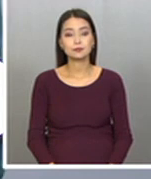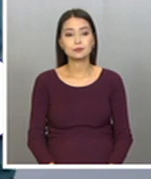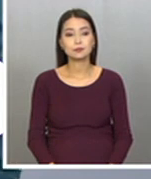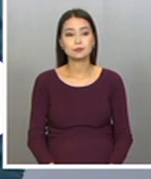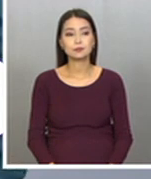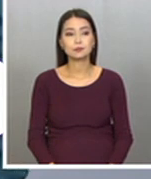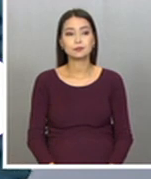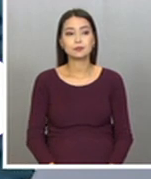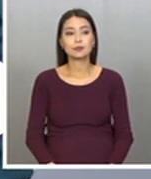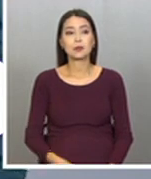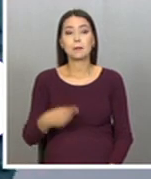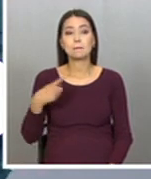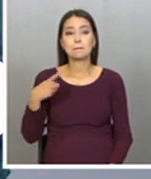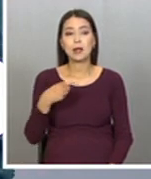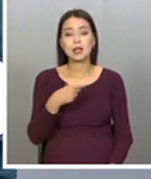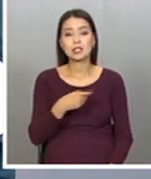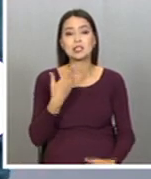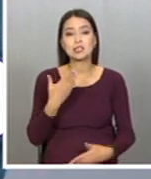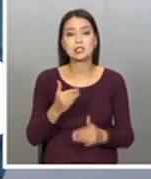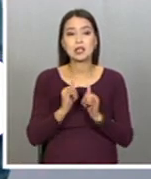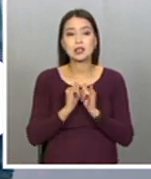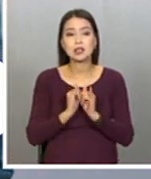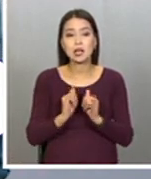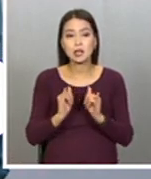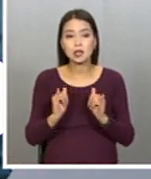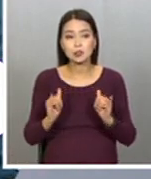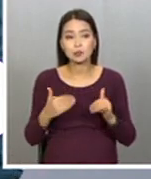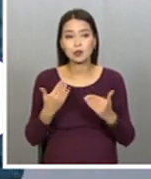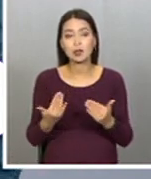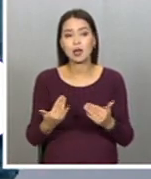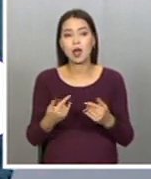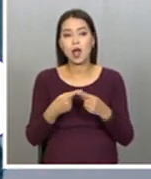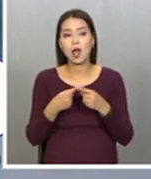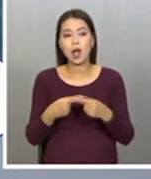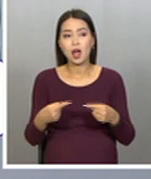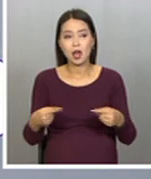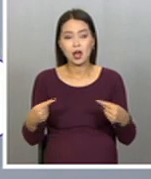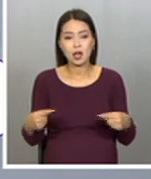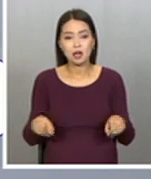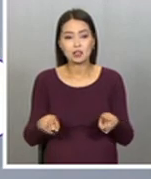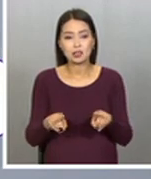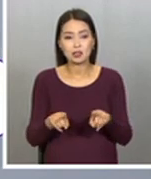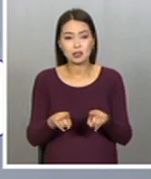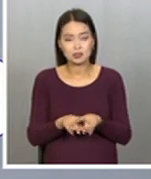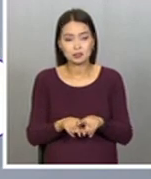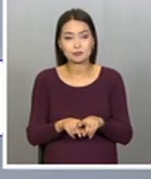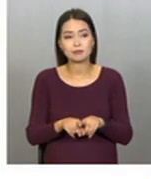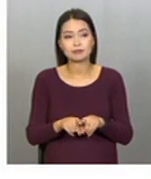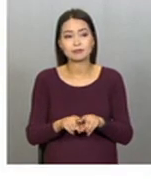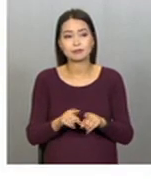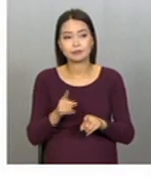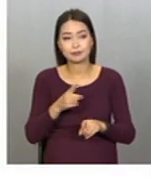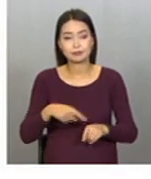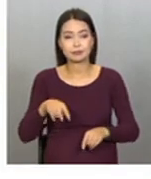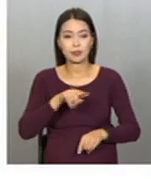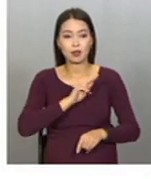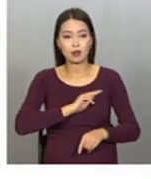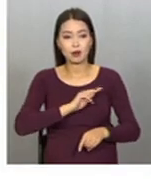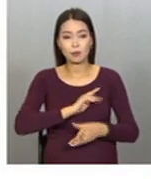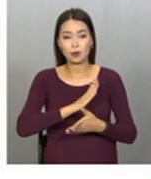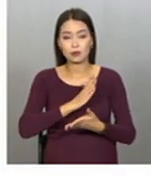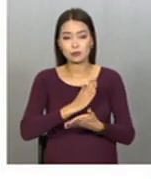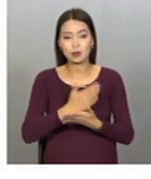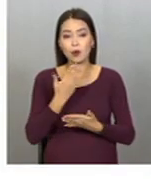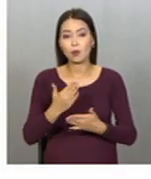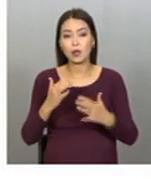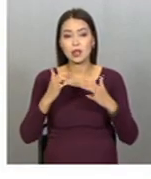Паразиттердің табиғатта дамуы әртүрлі жолдармен белгілі бір айналымда жүріп жатады. Олардың тасымалдаушылары